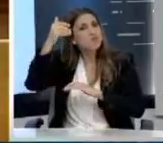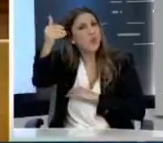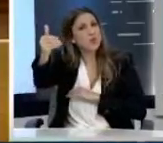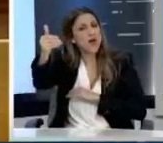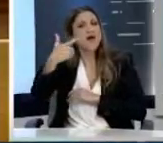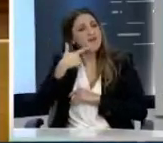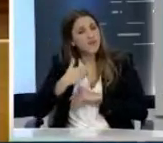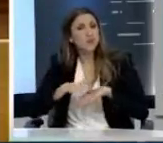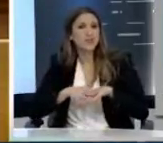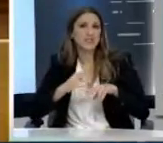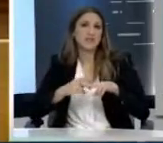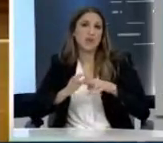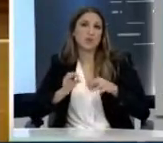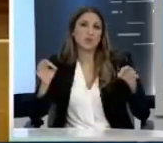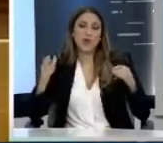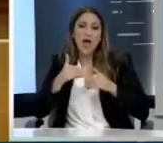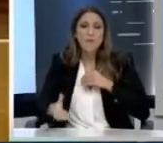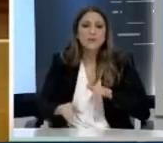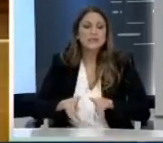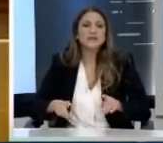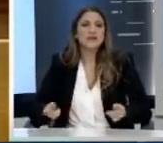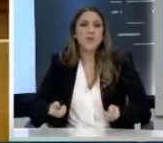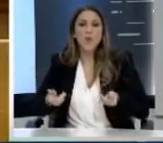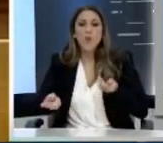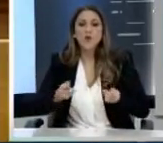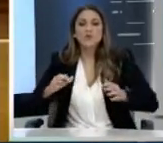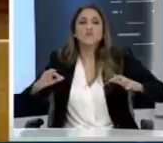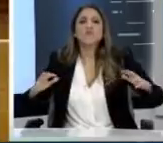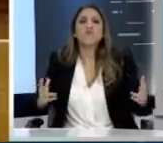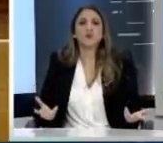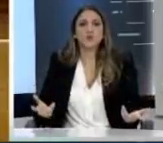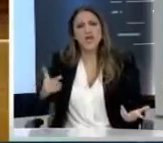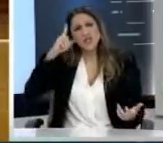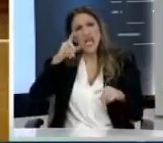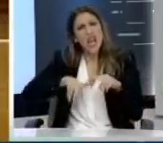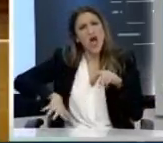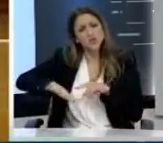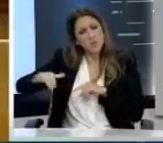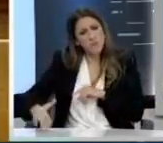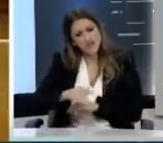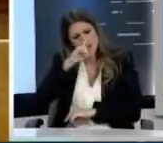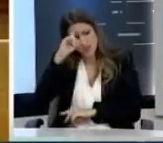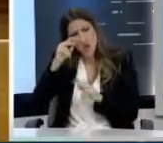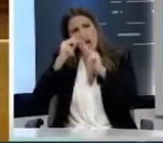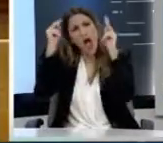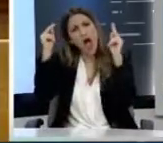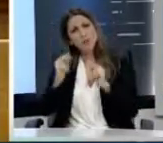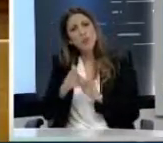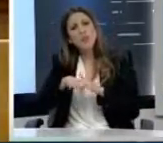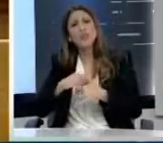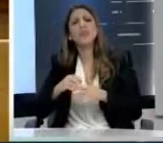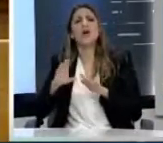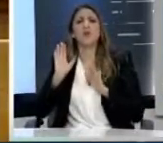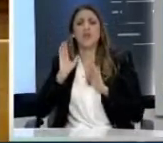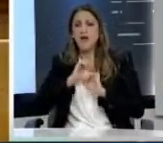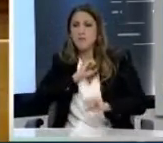αφήγημα. Πώς μπορούμε να πάμε από εδώ και πέρα. Γιατί με όλα που έχει περάσει ο ελληνικός λαός, δικαιώνεται να μην τον ενδιαφέρουν